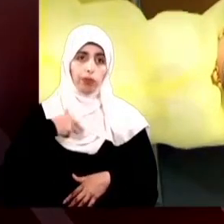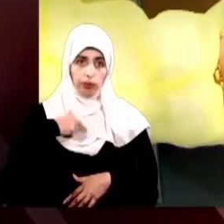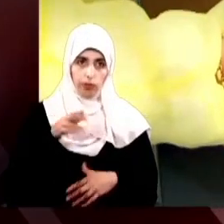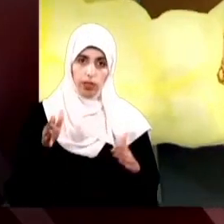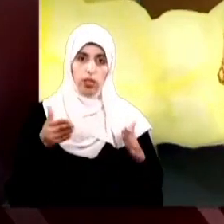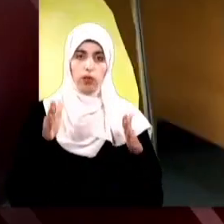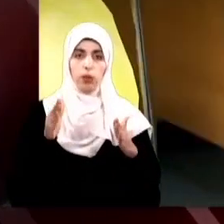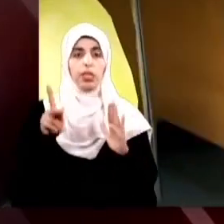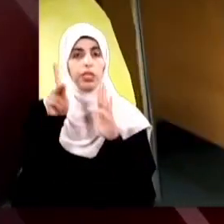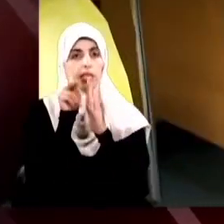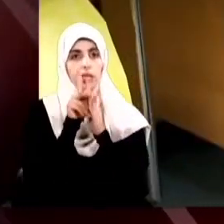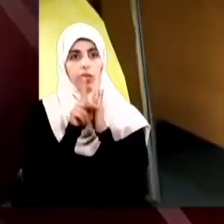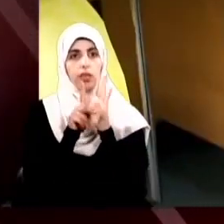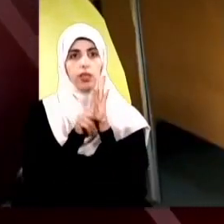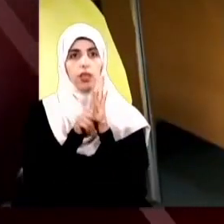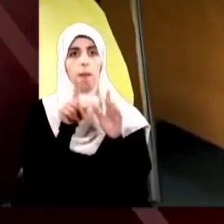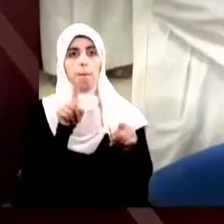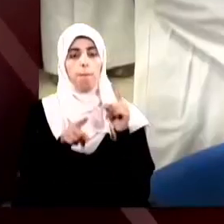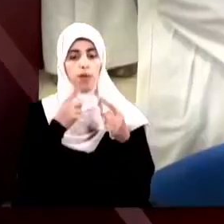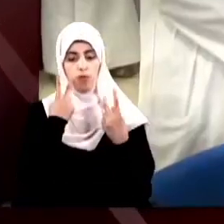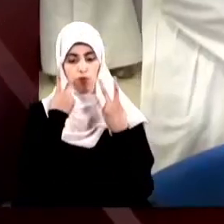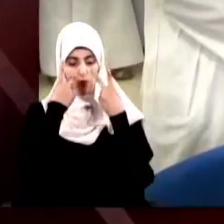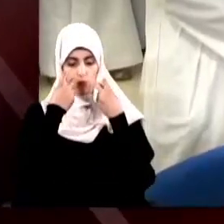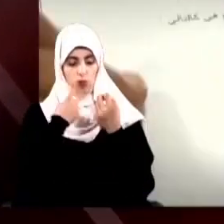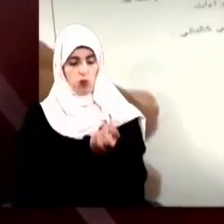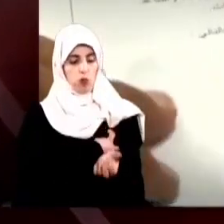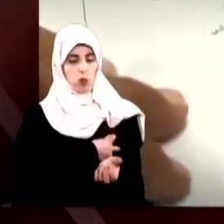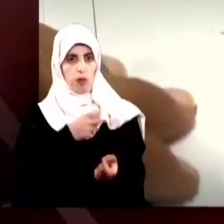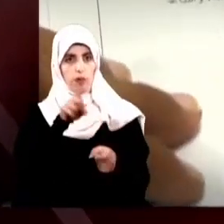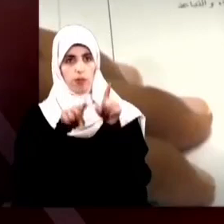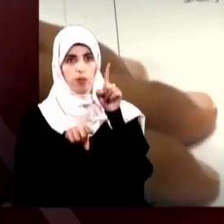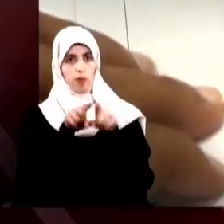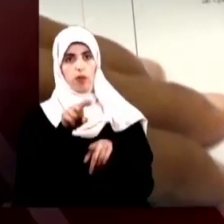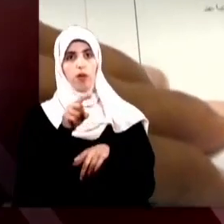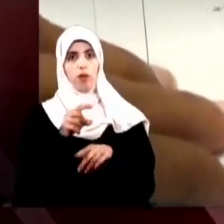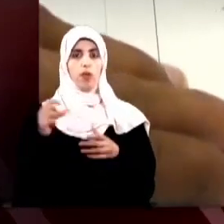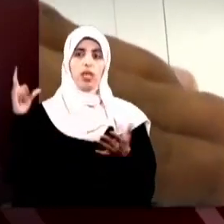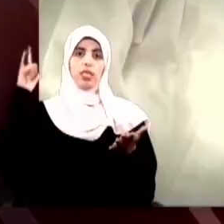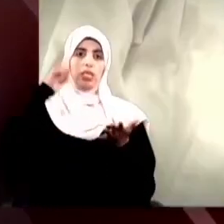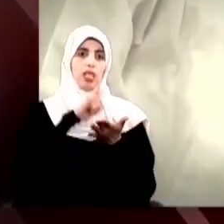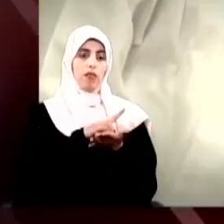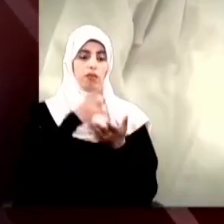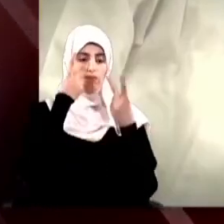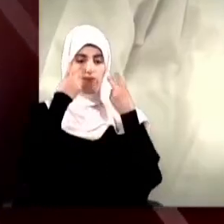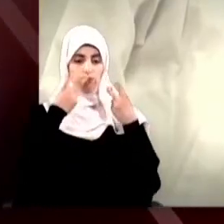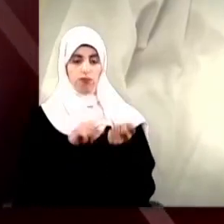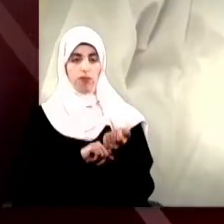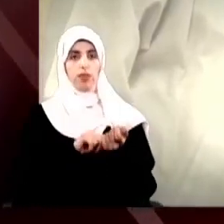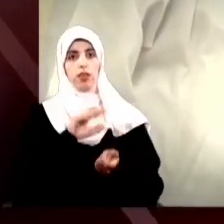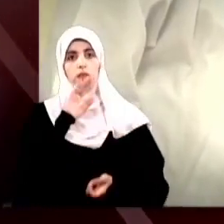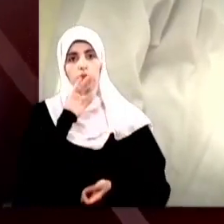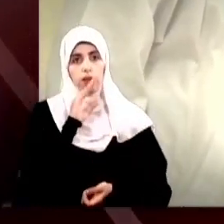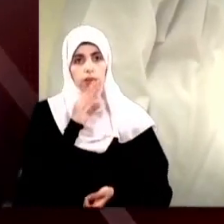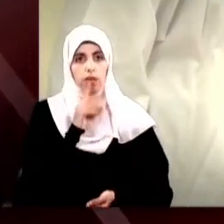فبطريقة منظمة تم أخذ بعض العينات من بعض المرضى اللي هم مرتبطين بالسفر، ولله الحمد